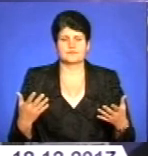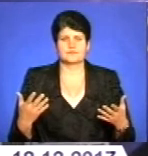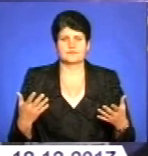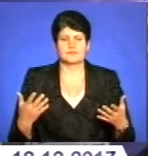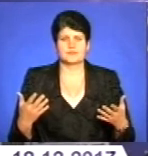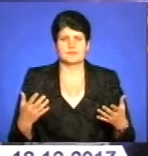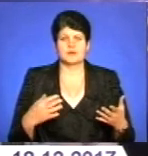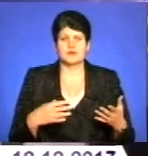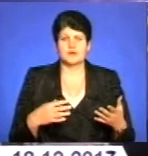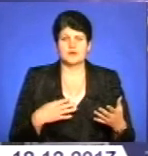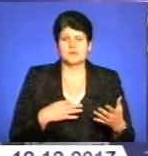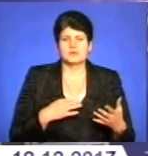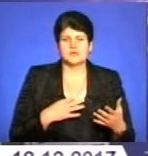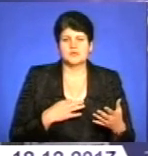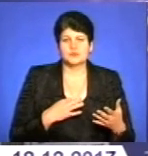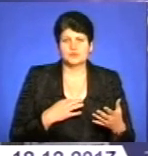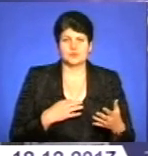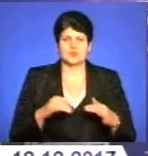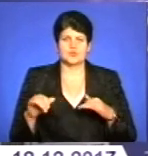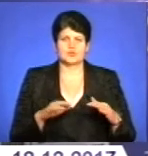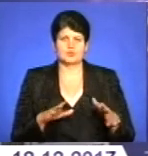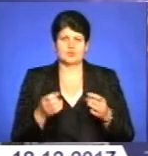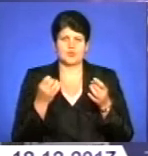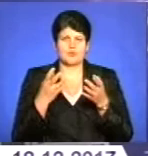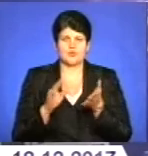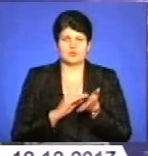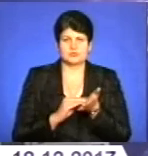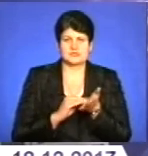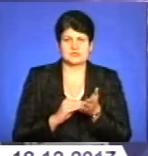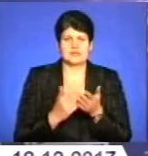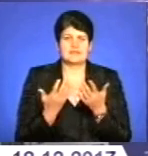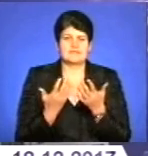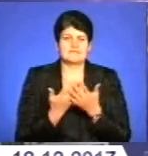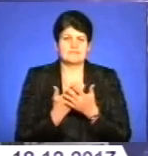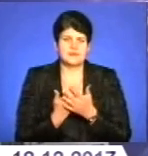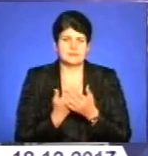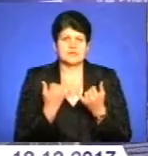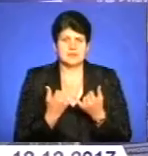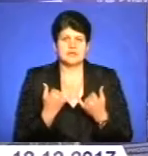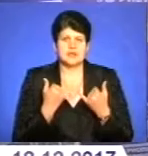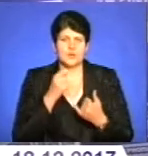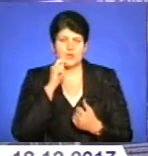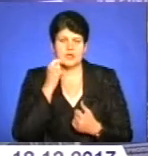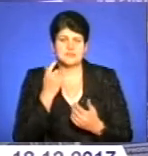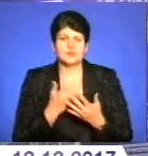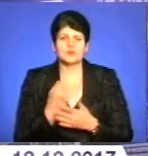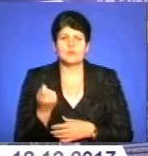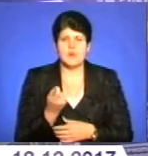інертного способу, як просто розписувати фільми по кінотеатри, наразі для українського кіно замало. Українське